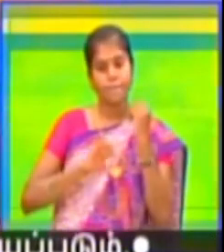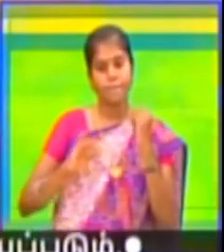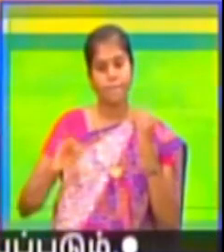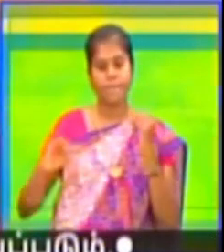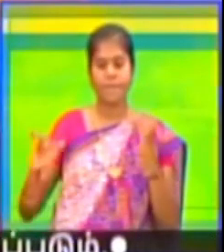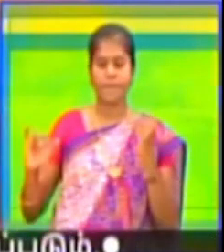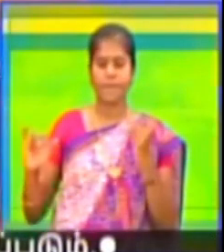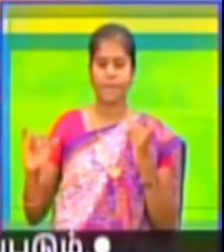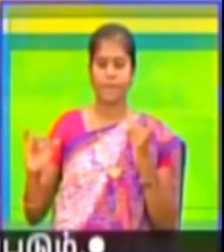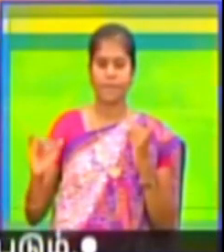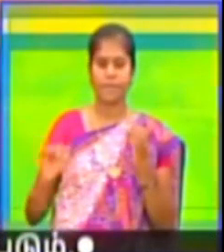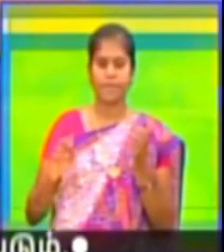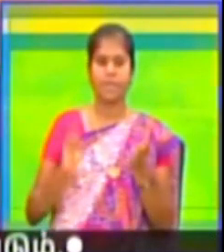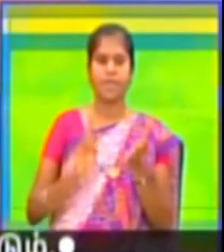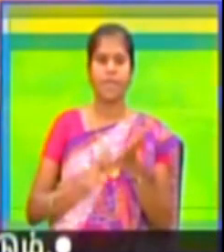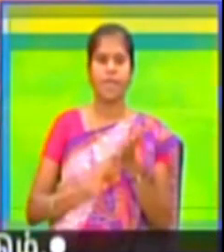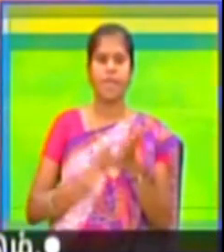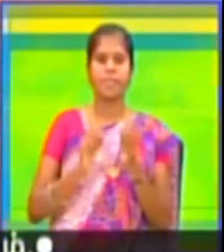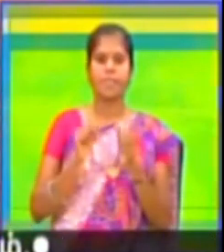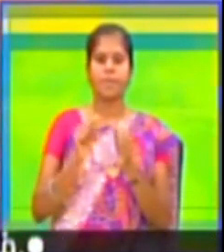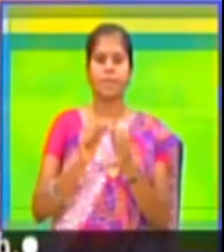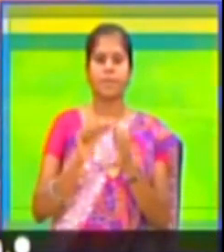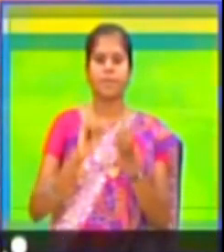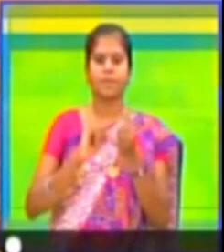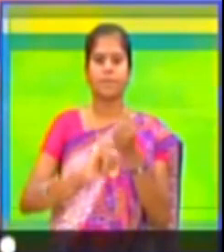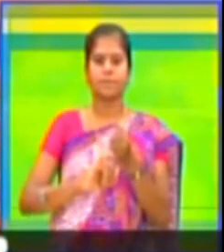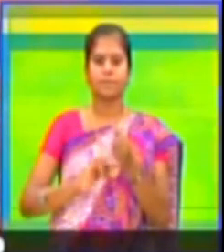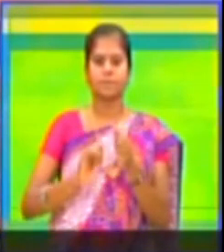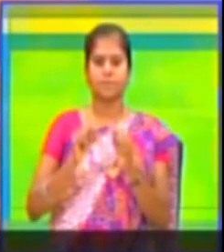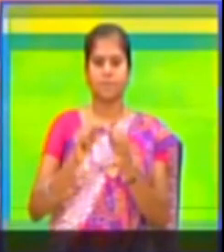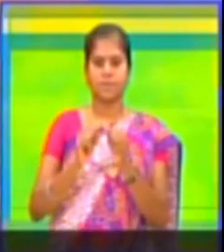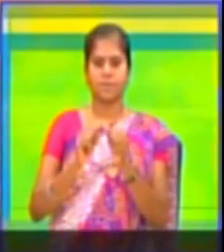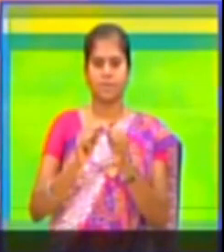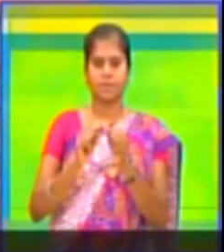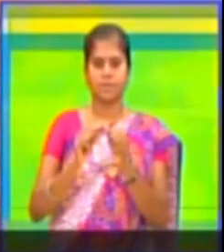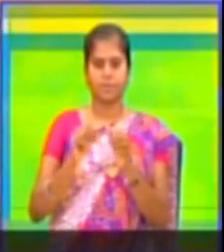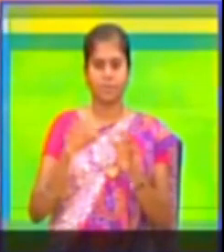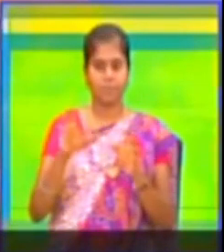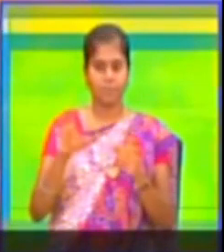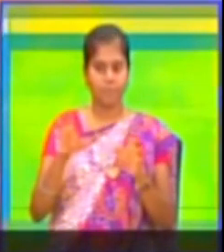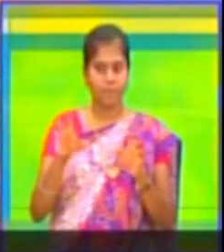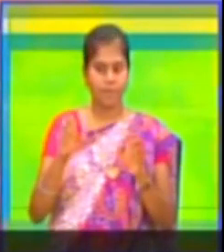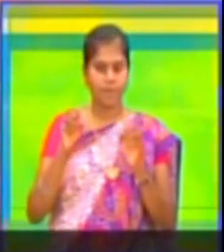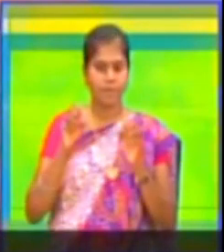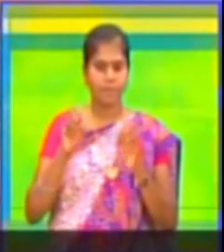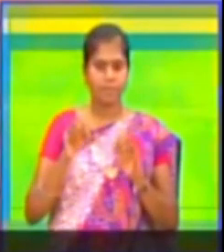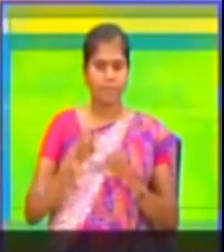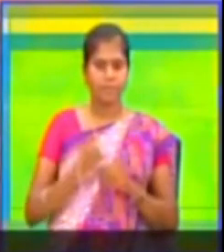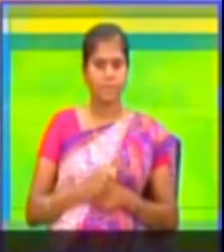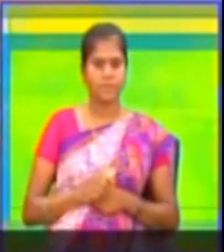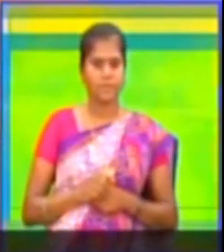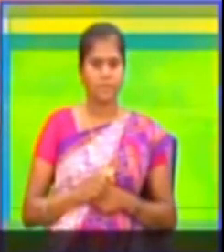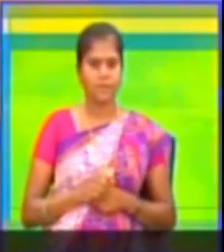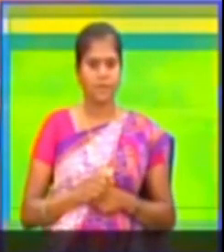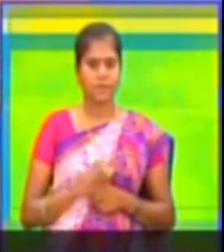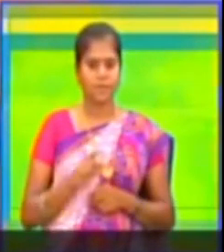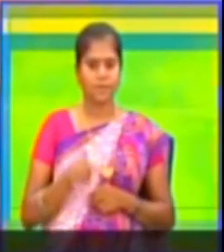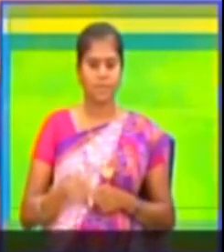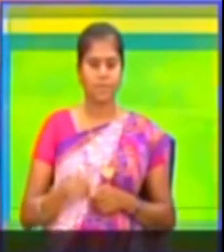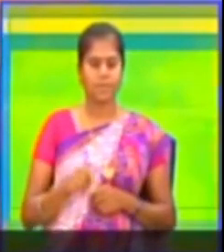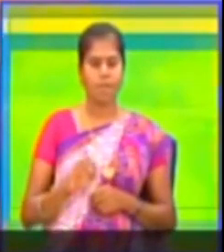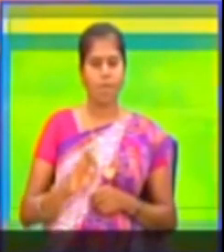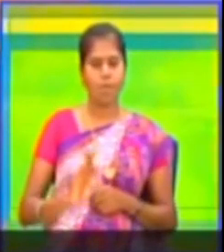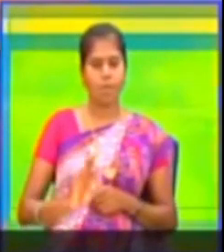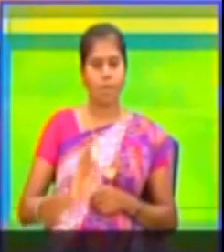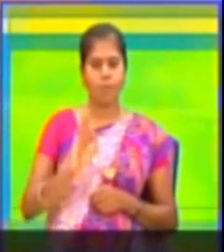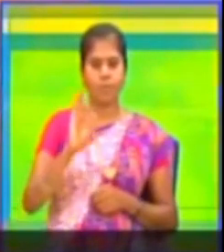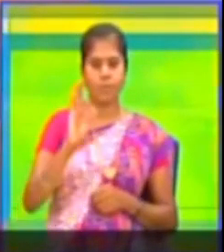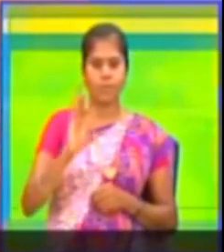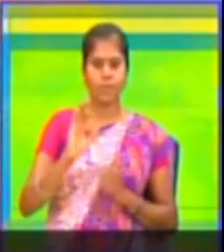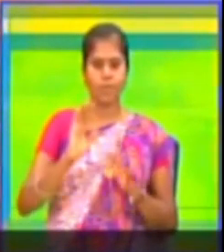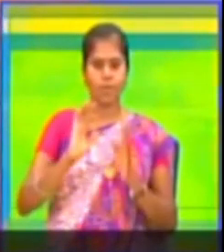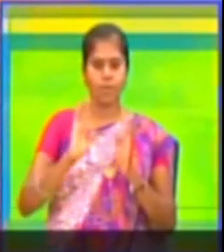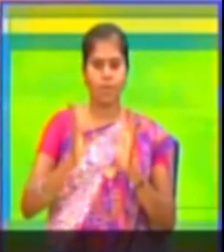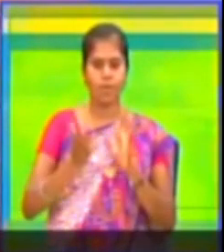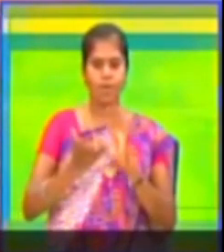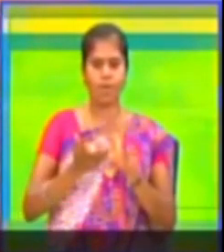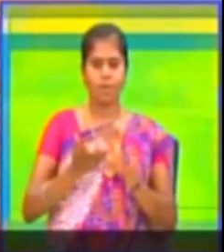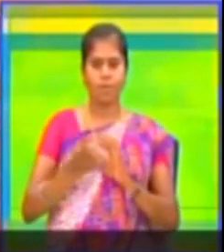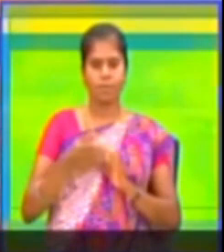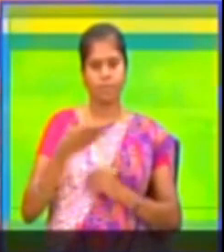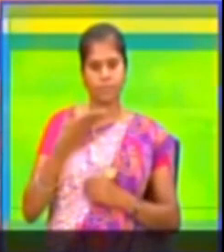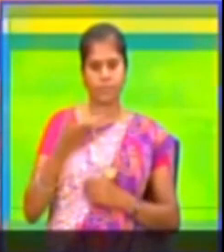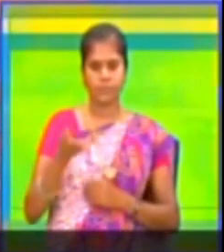அமெரிக்காவையும் தென் அமெரிக்காவையும் கண்டுபிடிச்சதுனால இதை புதிய உலகு அப்படின்னு சொல்கிறாங்க. இந்த